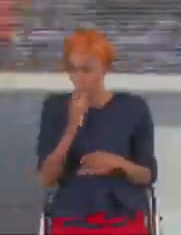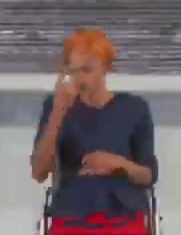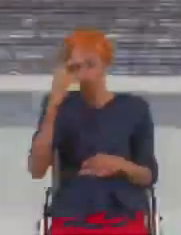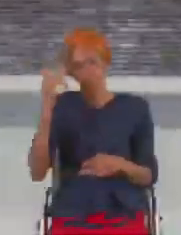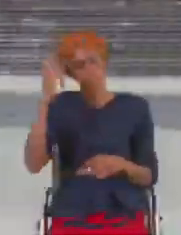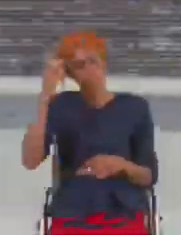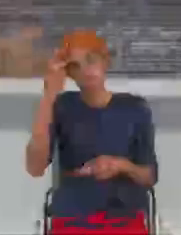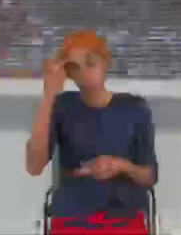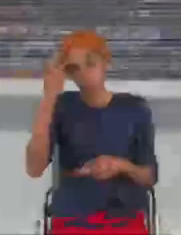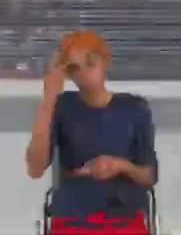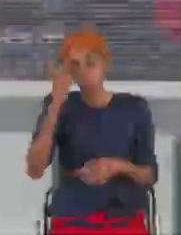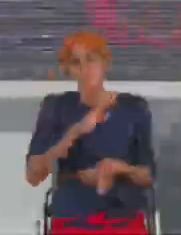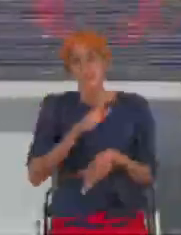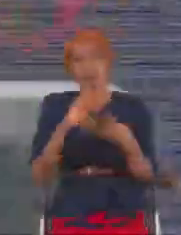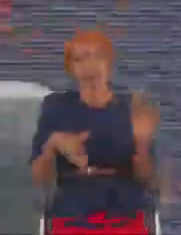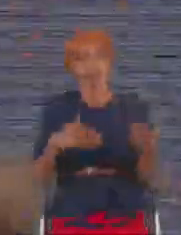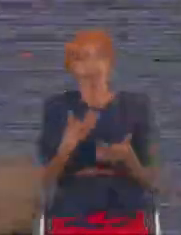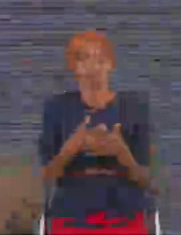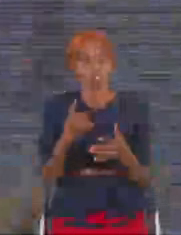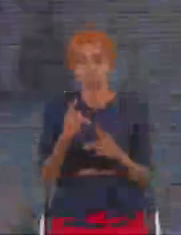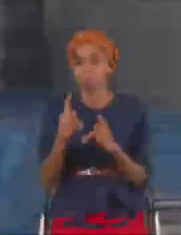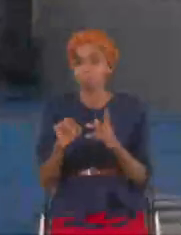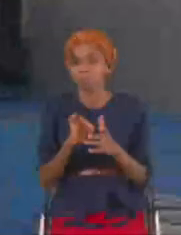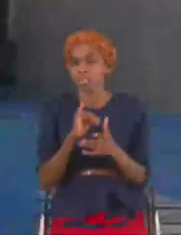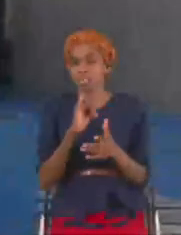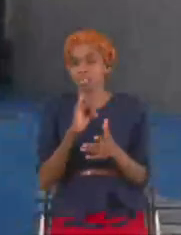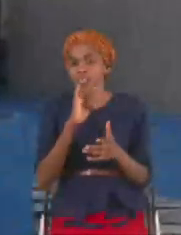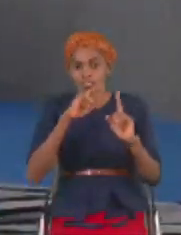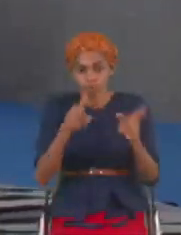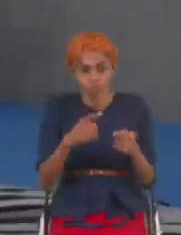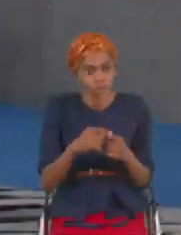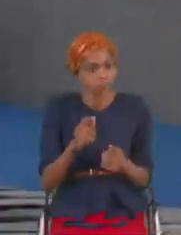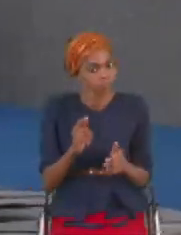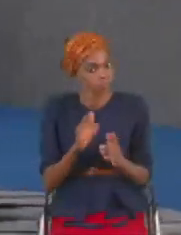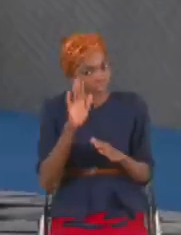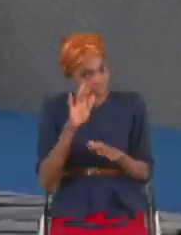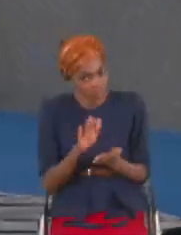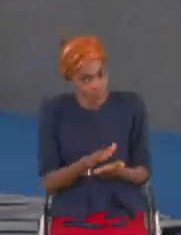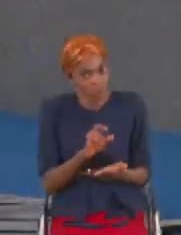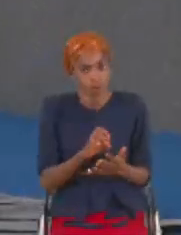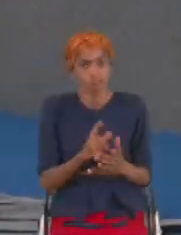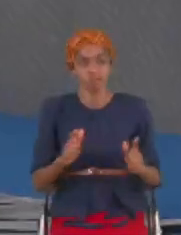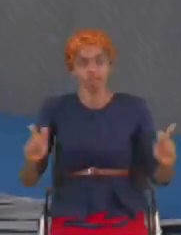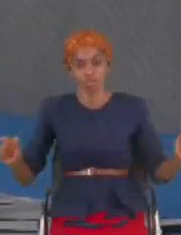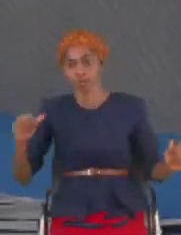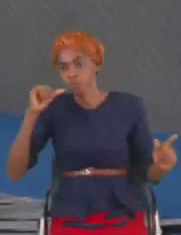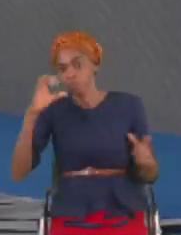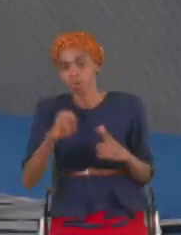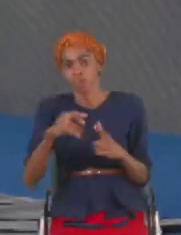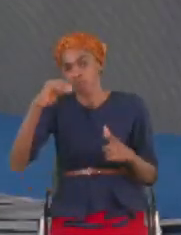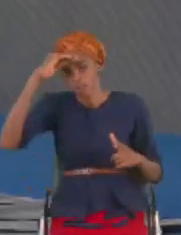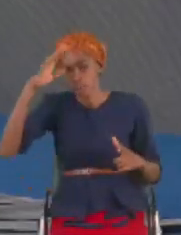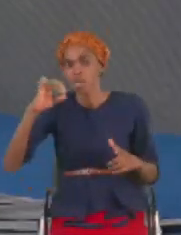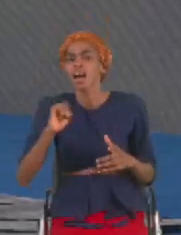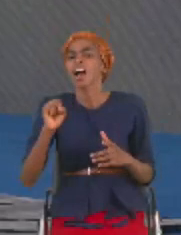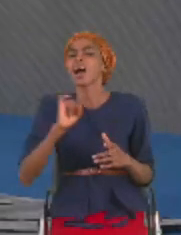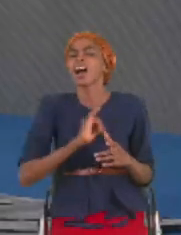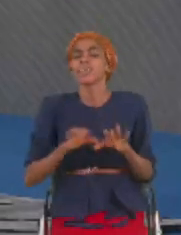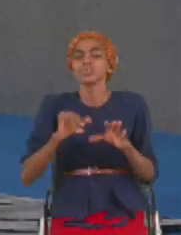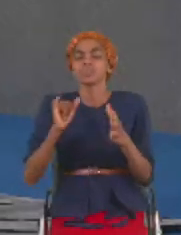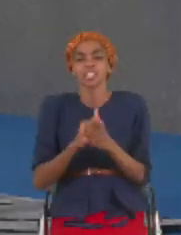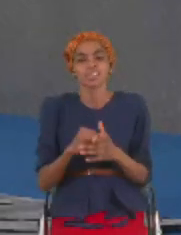tous ceux vers qui je vais tout ce que je raconte grand petit homme ou femme je le fais